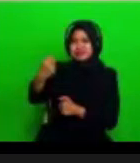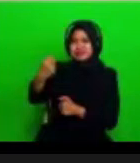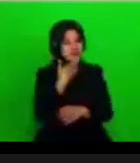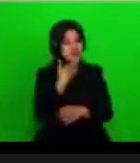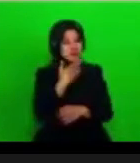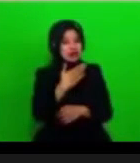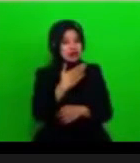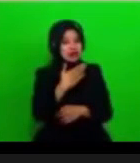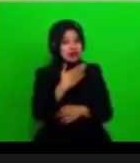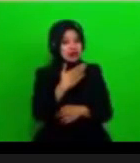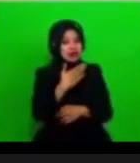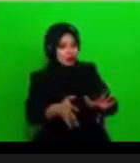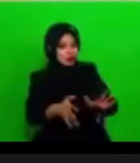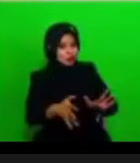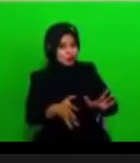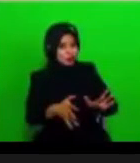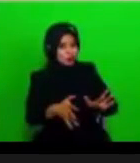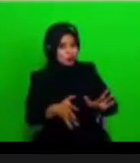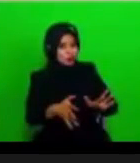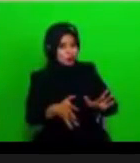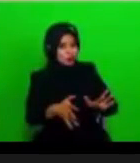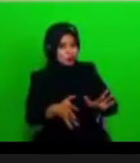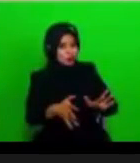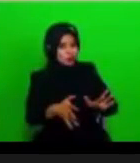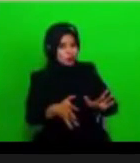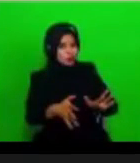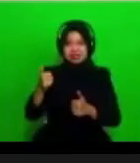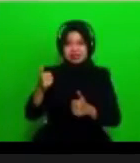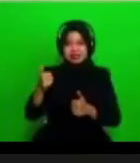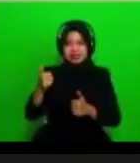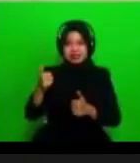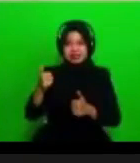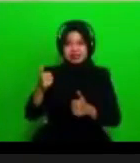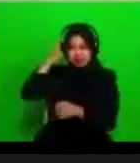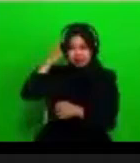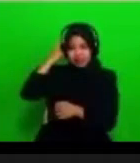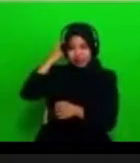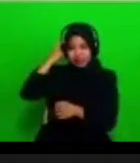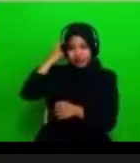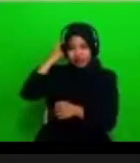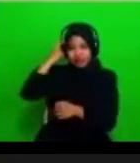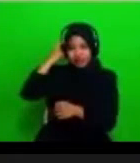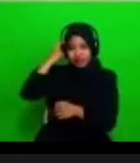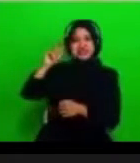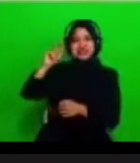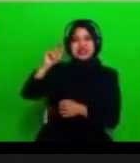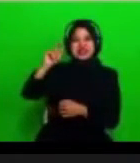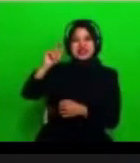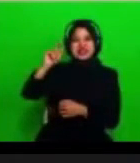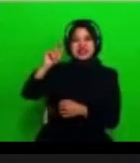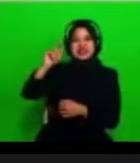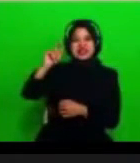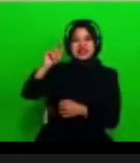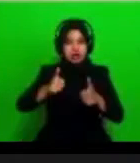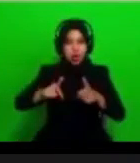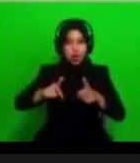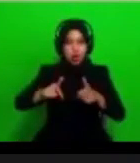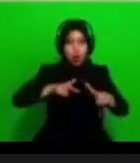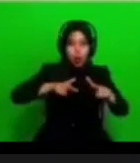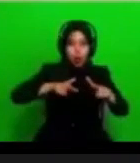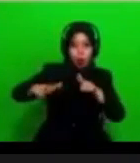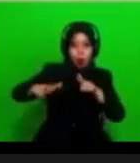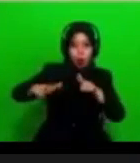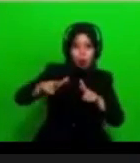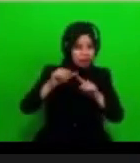hebat sekali Ibu, luar biasa. Ini juga pemantik untuk kita semua, mengingatkan iya, kembali. Iya, mengingatkan kembali Ibu kan hebat. Ada lomba pantun